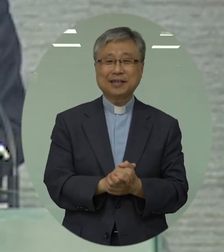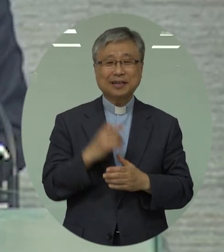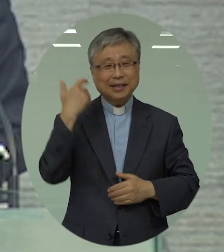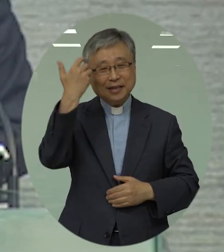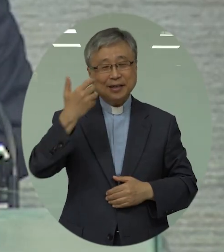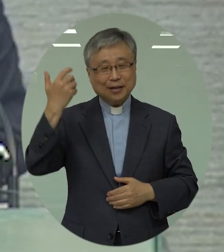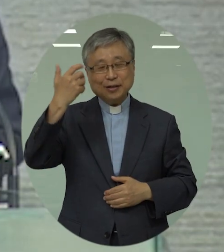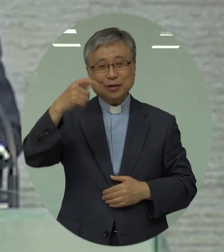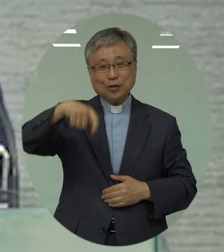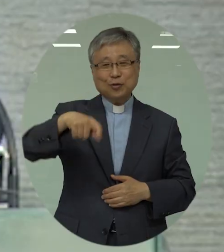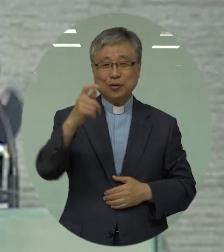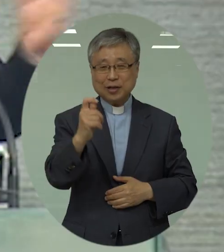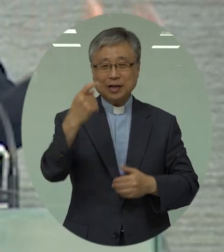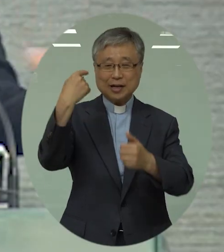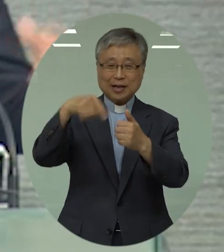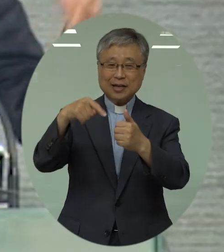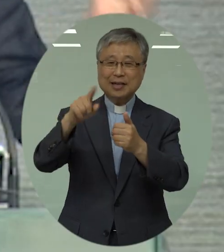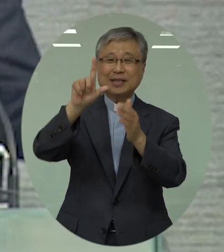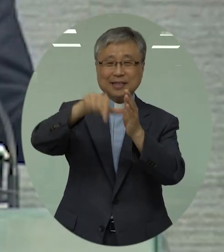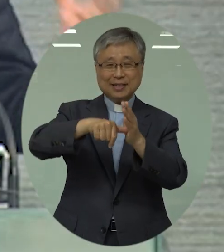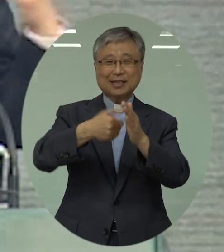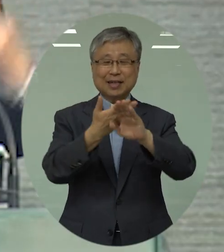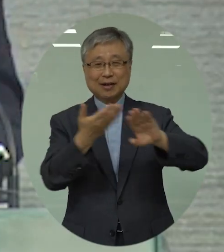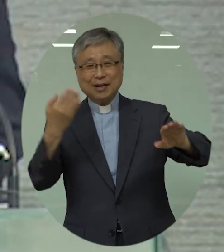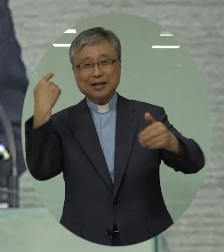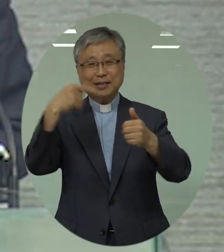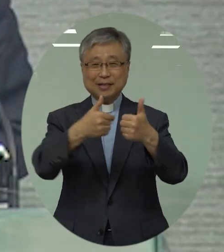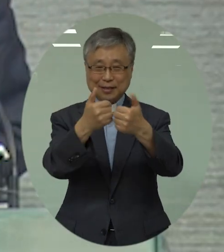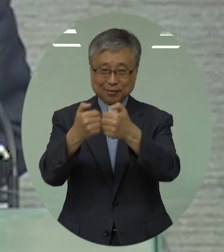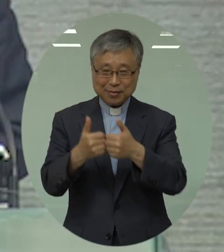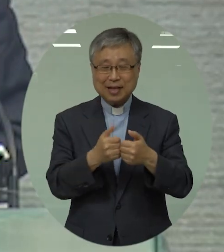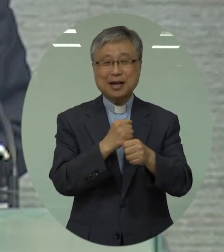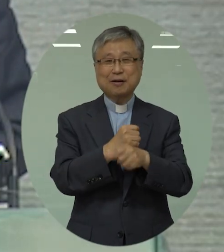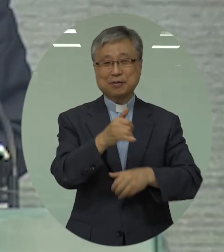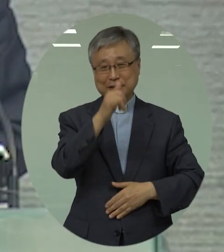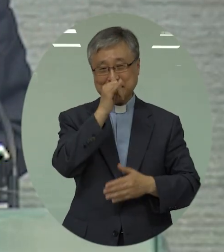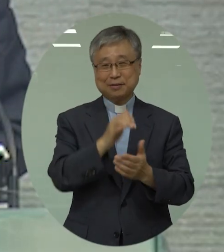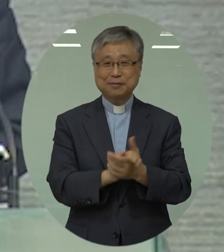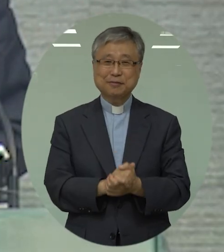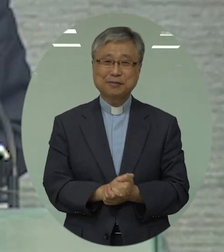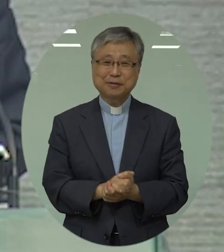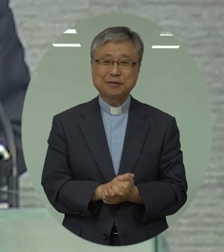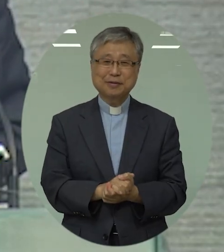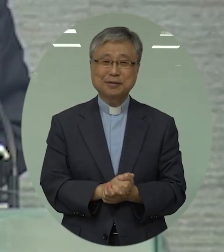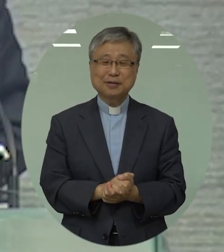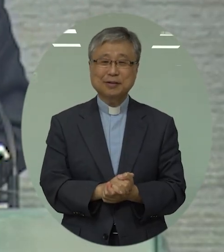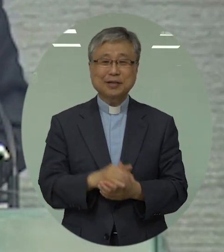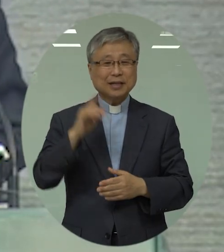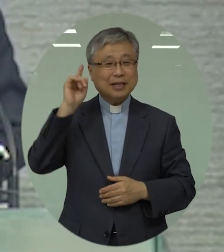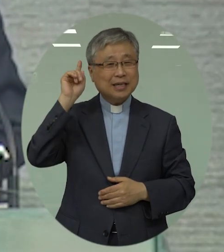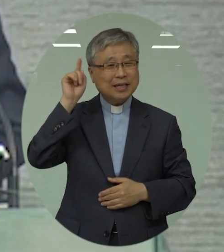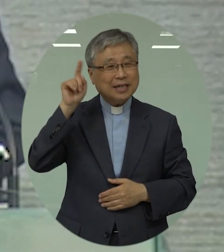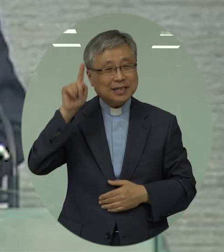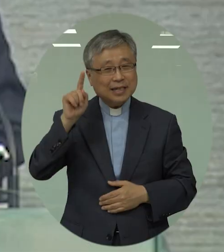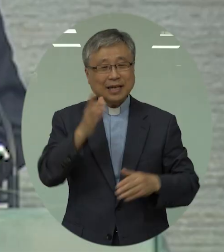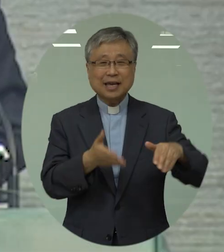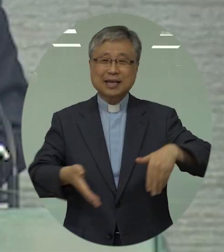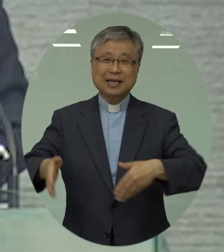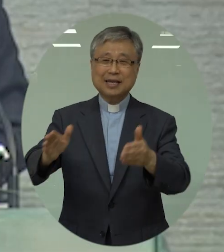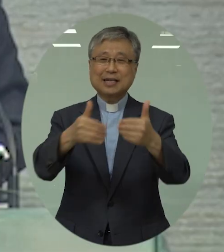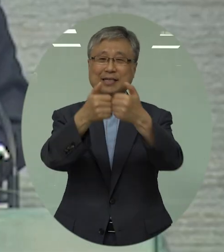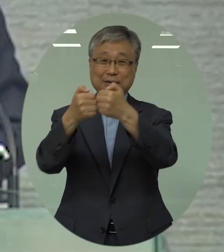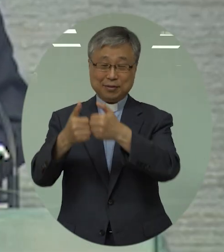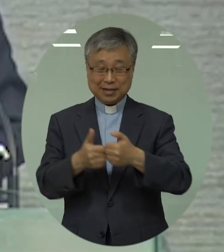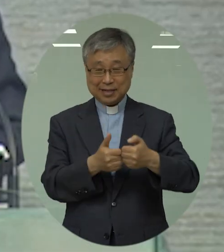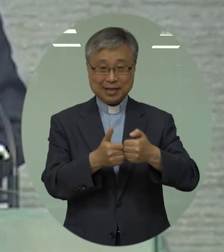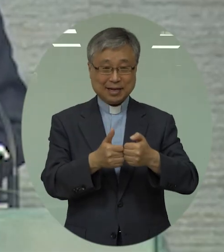영성 큐티라고 해서 가르치고 또 그 시간을 따로 가르치는 세미나도 제가 하고 있습니다만 일상의 길이라는 세미나가 있습니다. 일상의